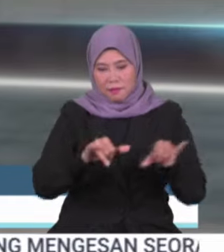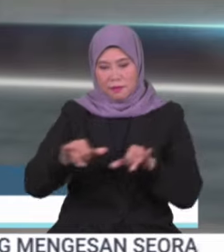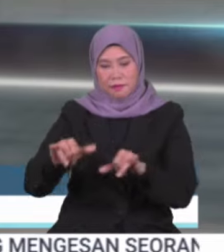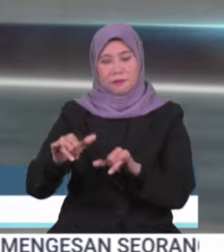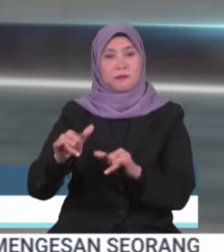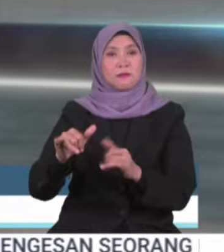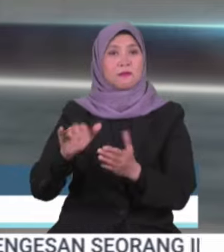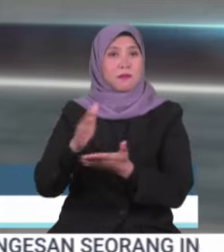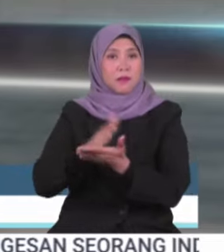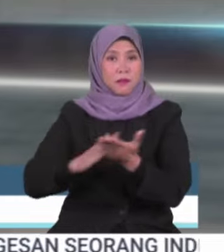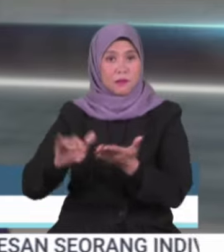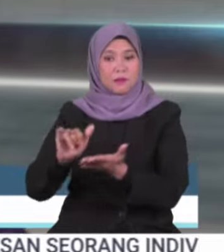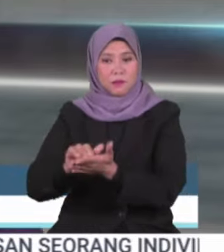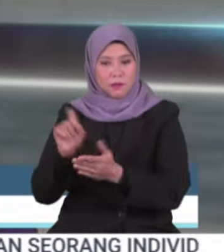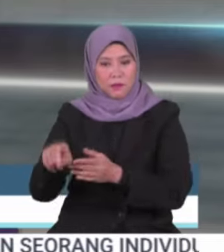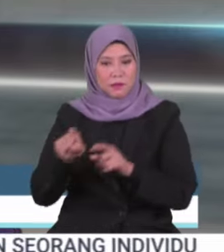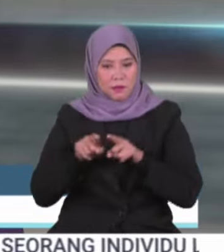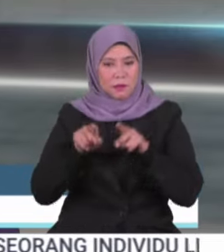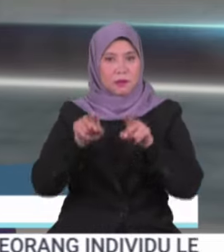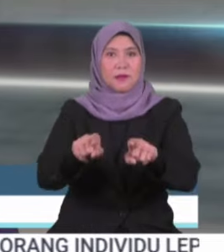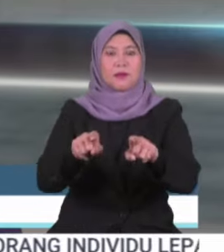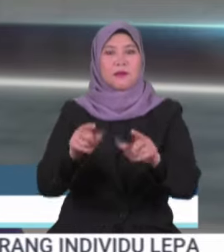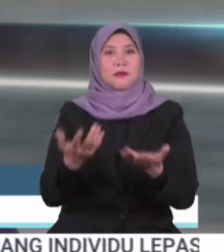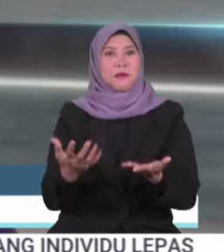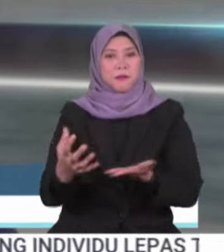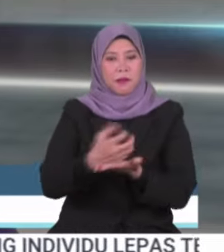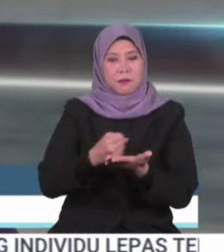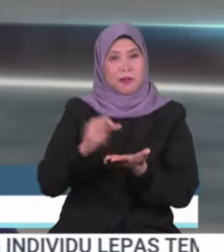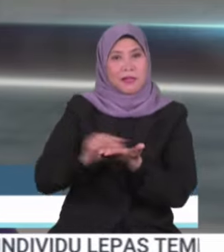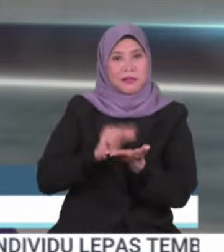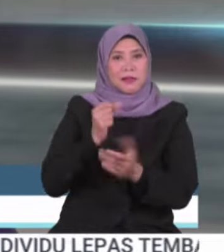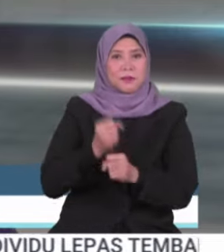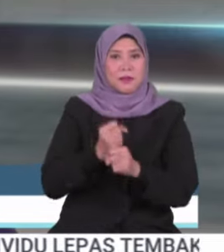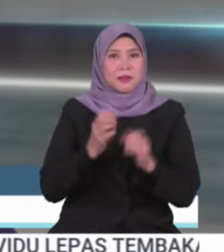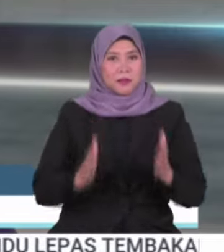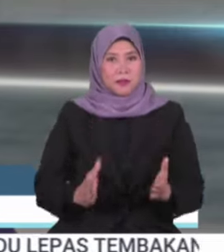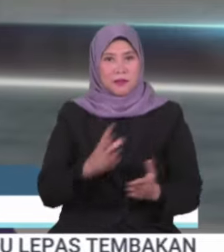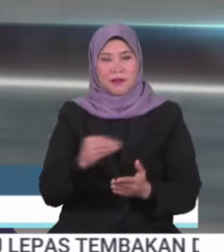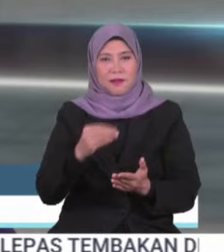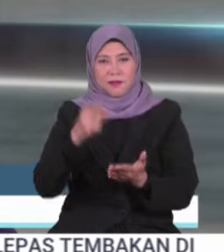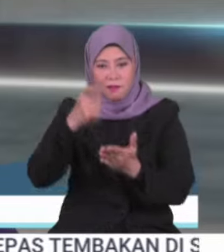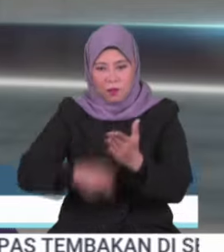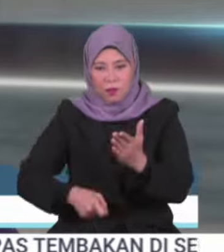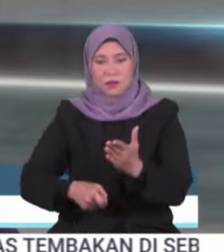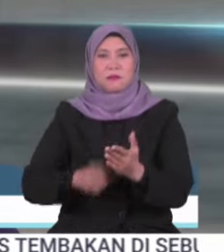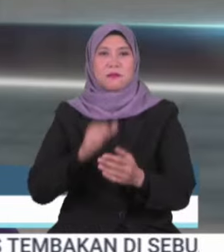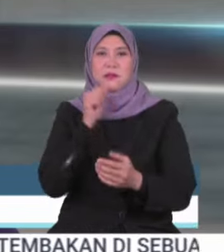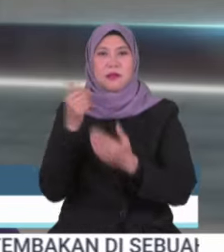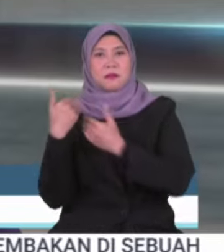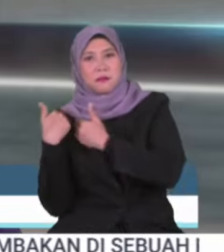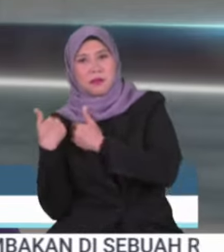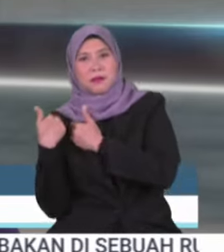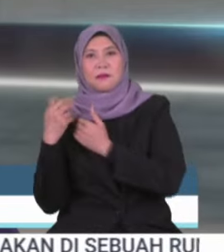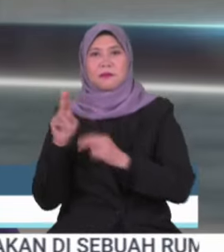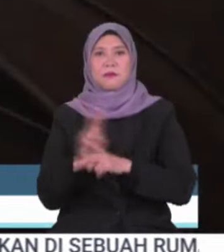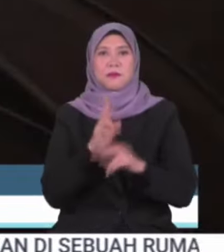sektor itu perlu seiring termasuk isu pendapatan pekerja dan kos yang tidak membebankan pengguna